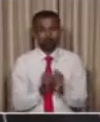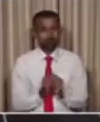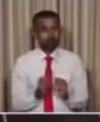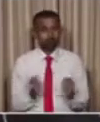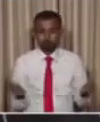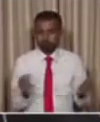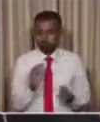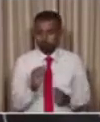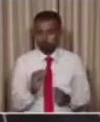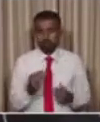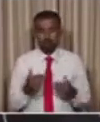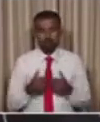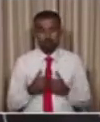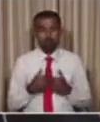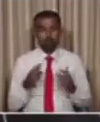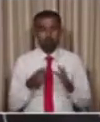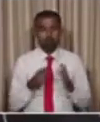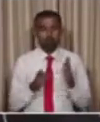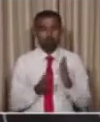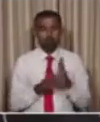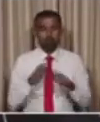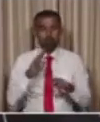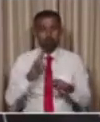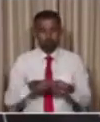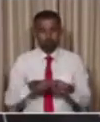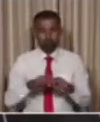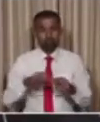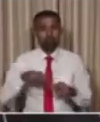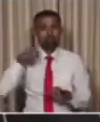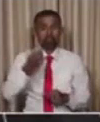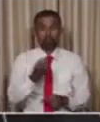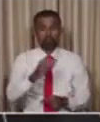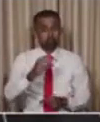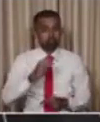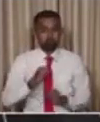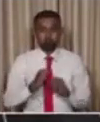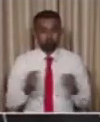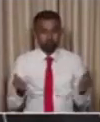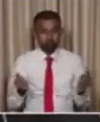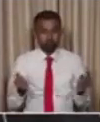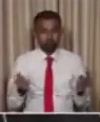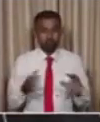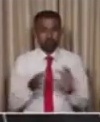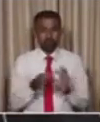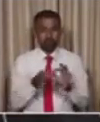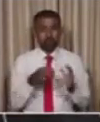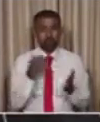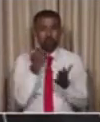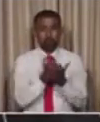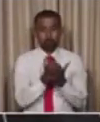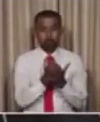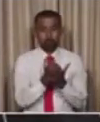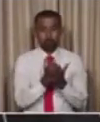නැත්නම් අපට ජාත්‍යන්තර මූල්‍ය අරමුදලේ ඒ ඊළඟ වාරිකය නොලැබුණොත්, ඒ වාරිකයත් එක්ක ගැටගැහිලා තියෙනවා ලෝක බැංකුවේ, ඒ